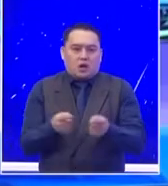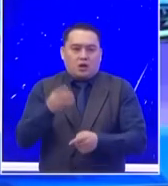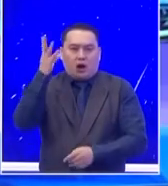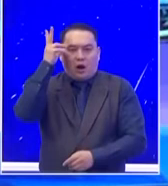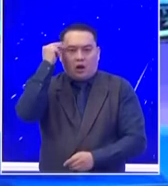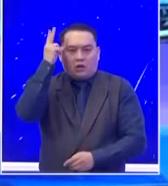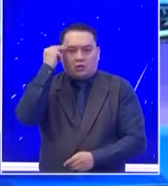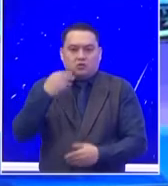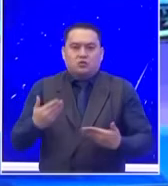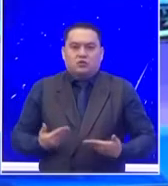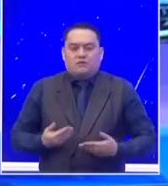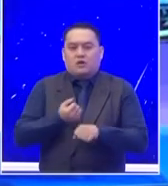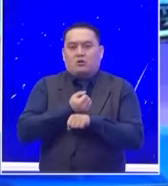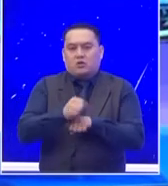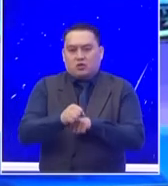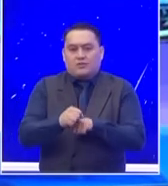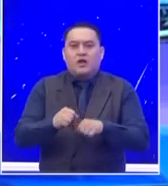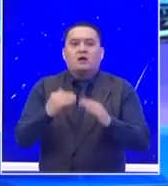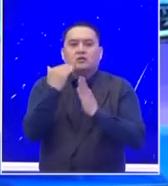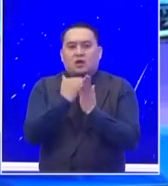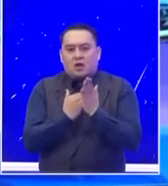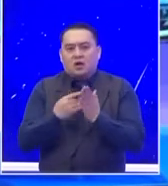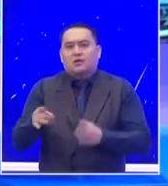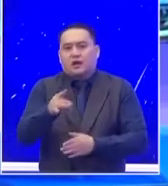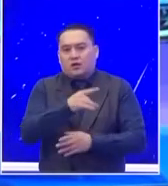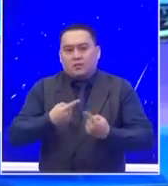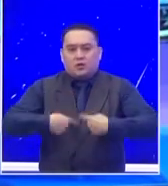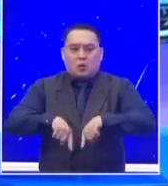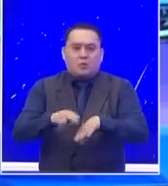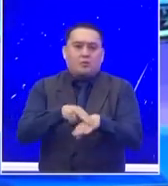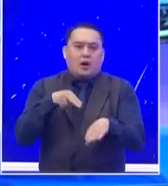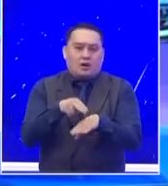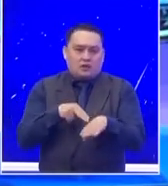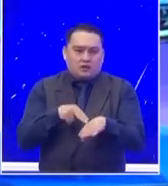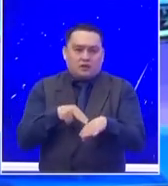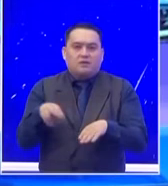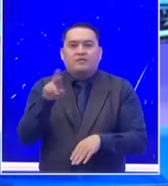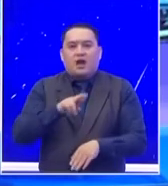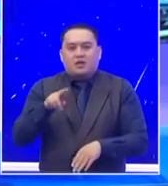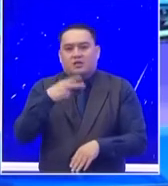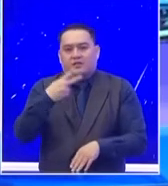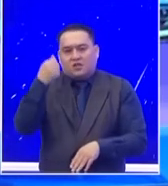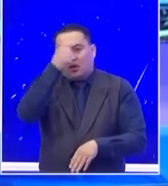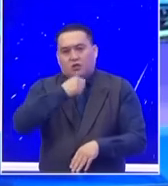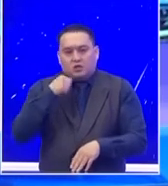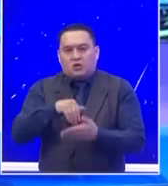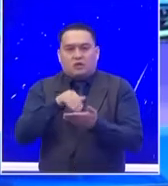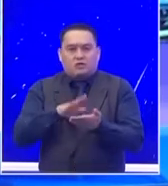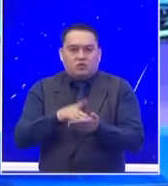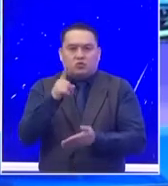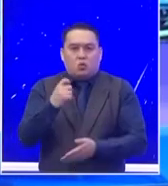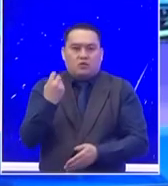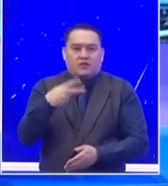количество бытового насилия. Согласно статистике регионального департамента полиции, если в январе текущего